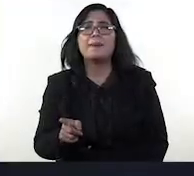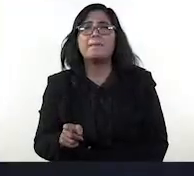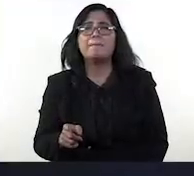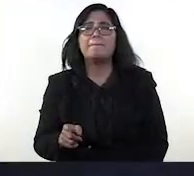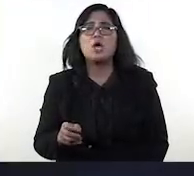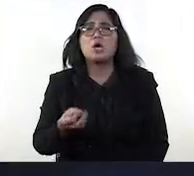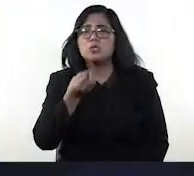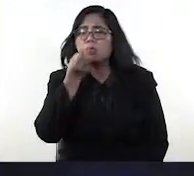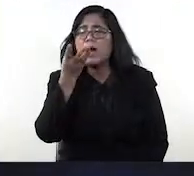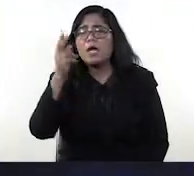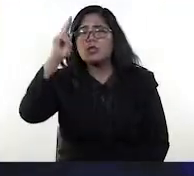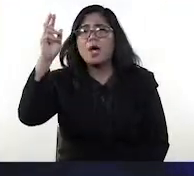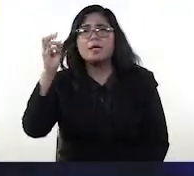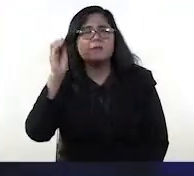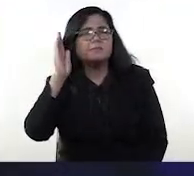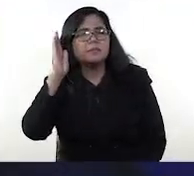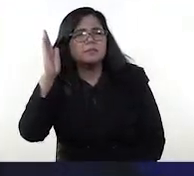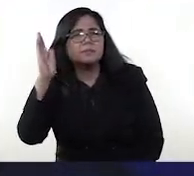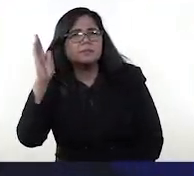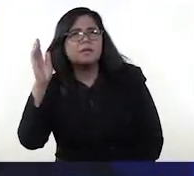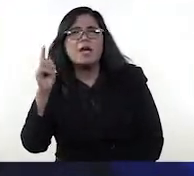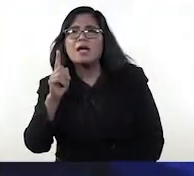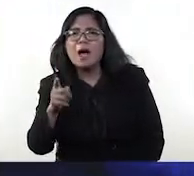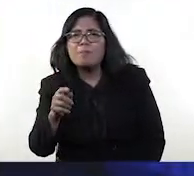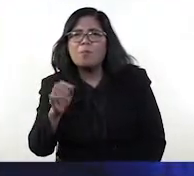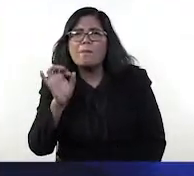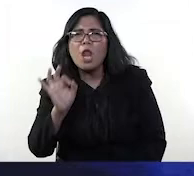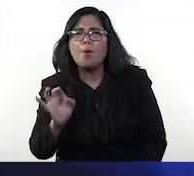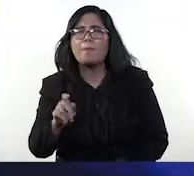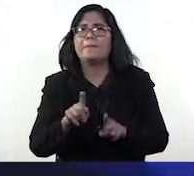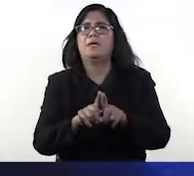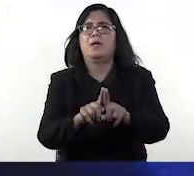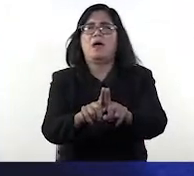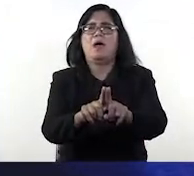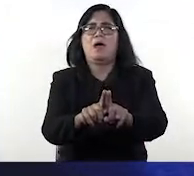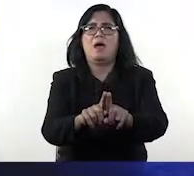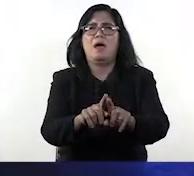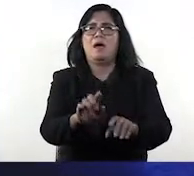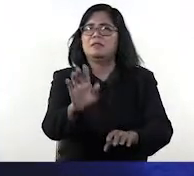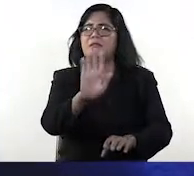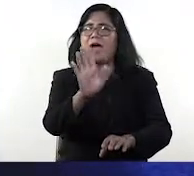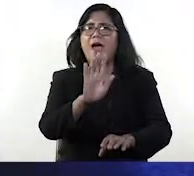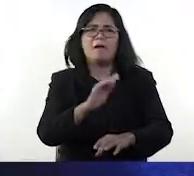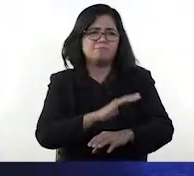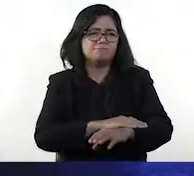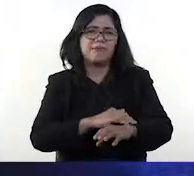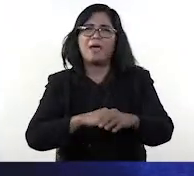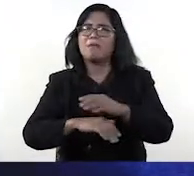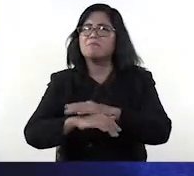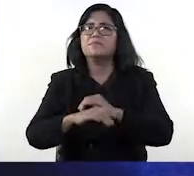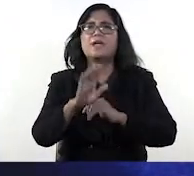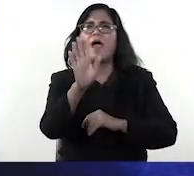Hai karena suara Tuhan Ya kan berbisik kepada kita Kamu kan belum menikah Hai kamu tidak boleh saling